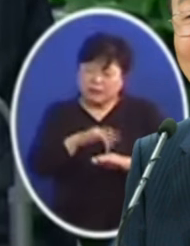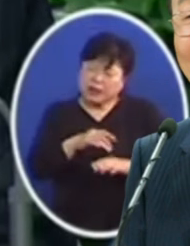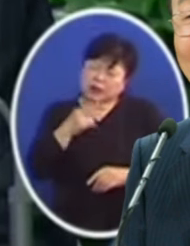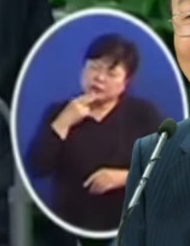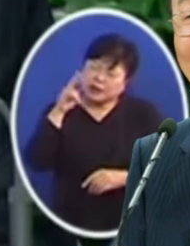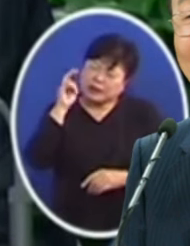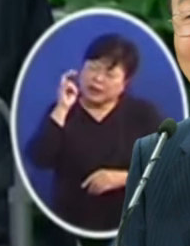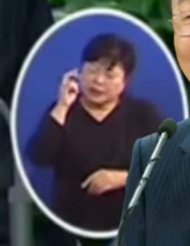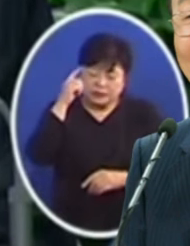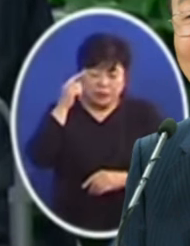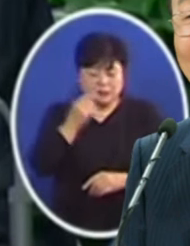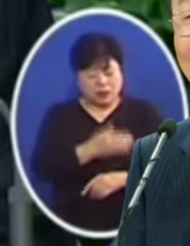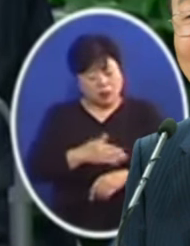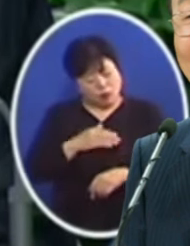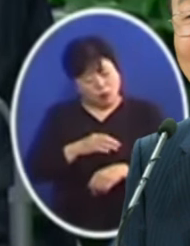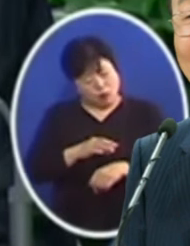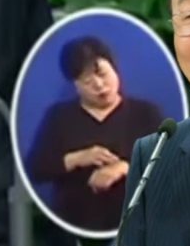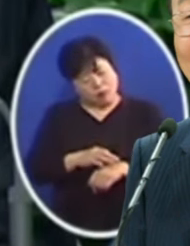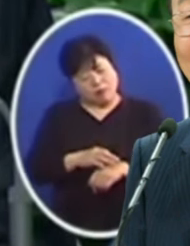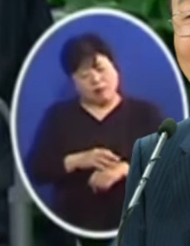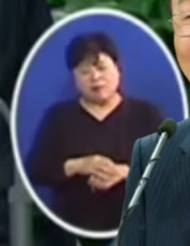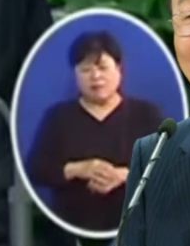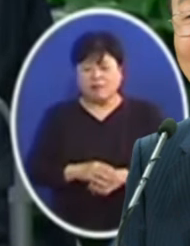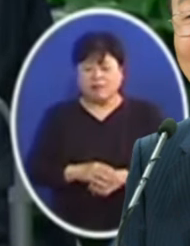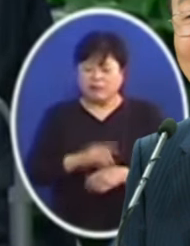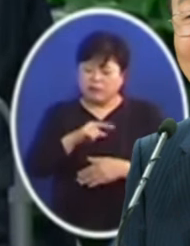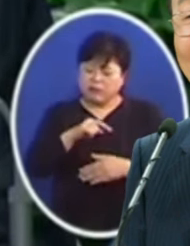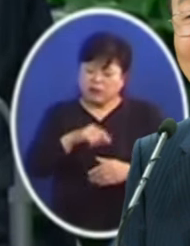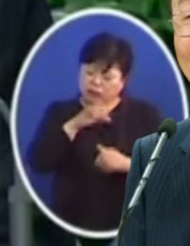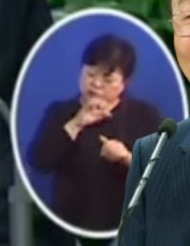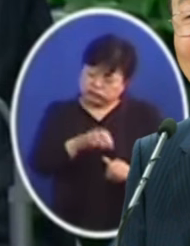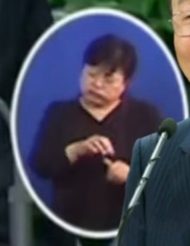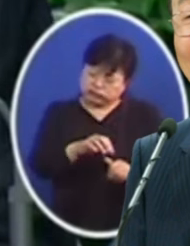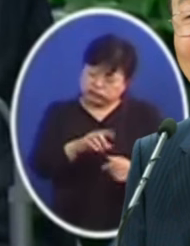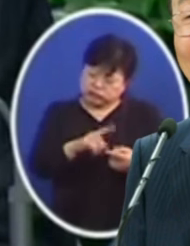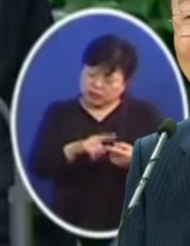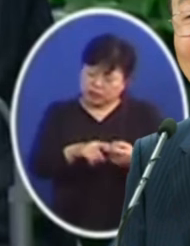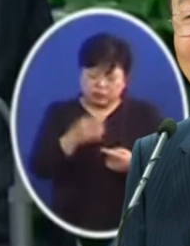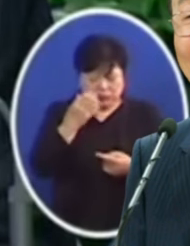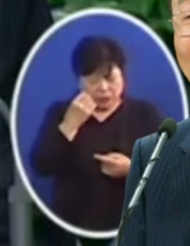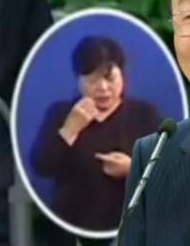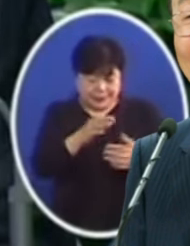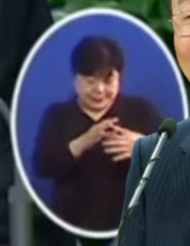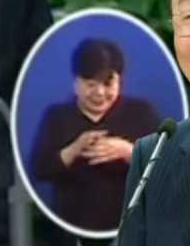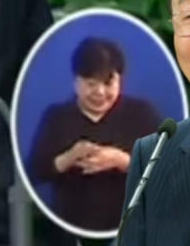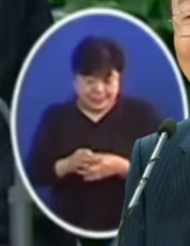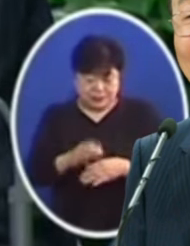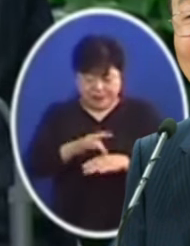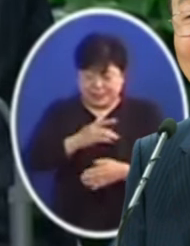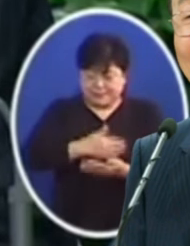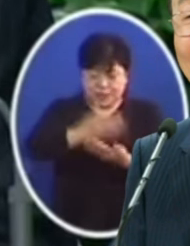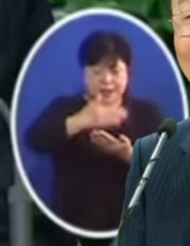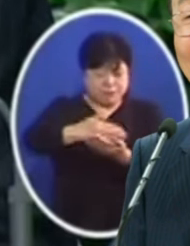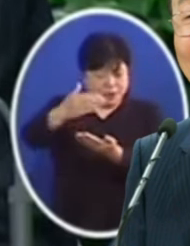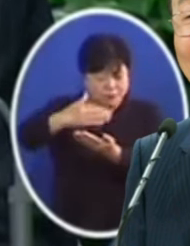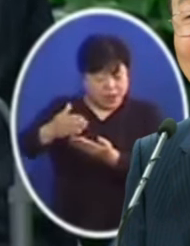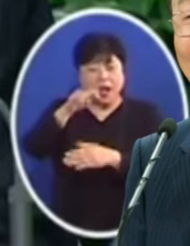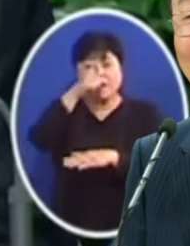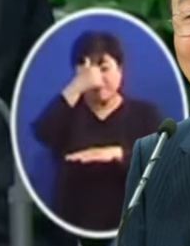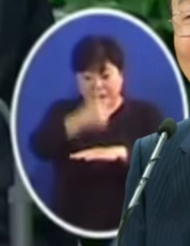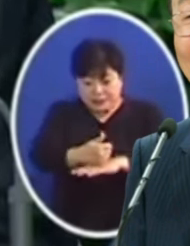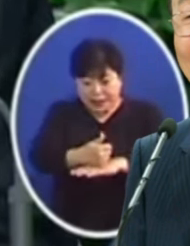생각하는데 그래도 몸에 마음의 억압이 떠나지 않으면 계속해서 쫓아내면